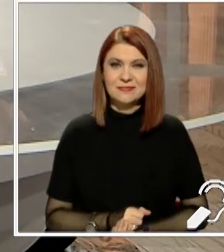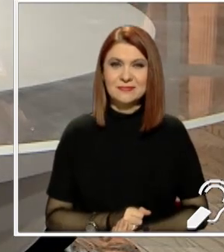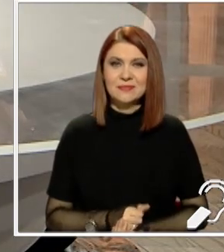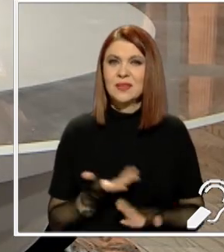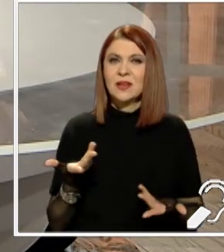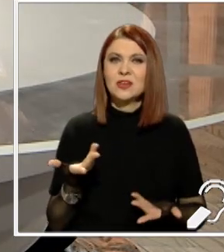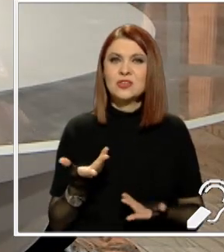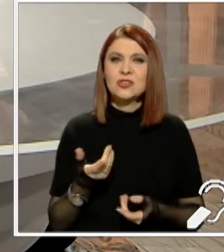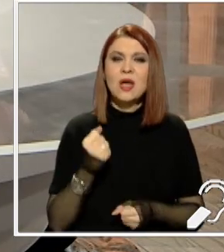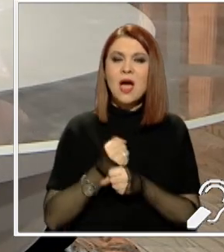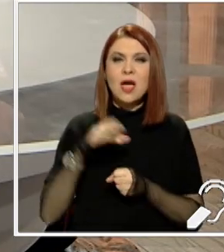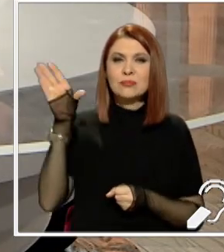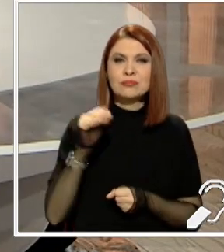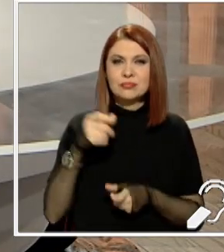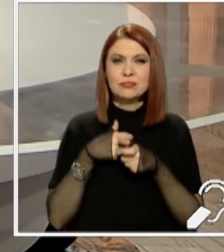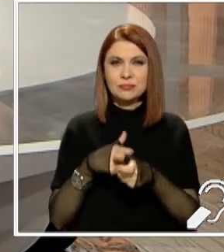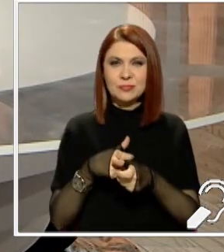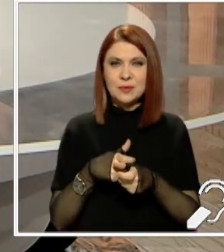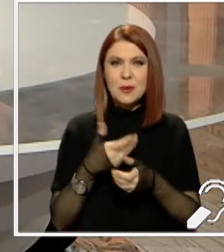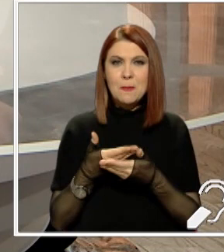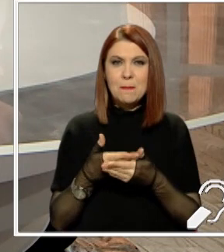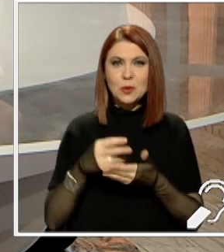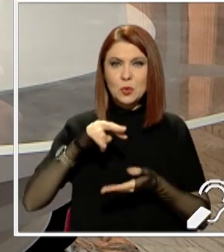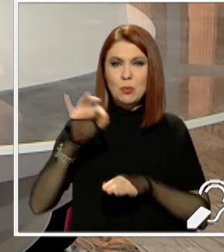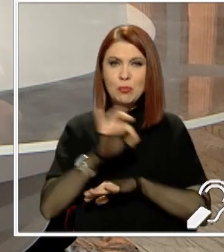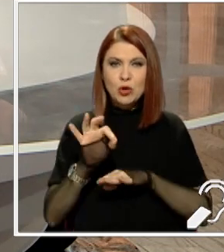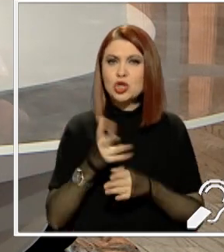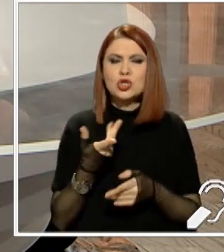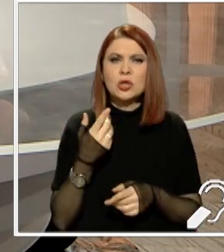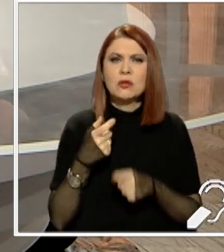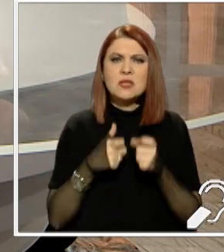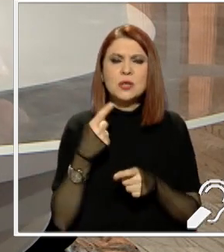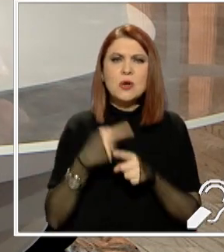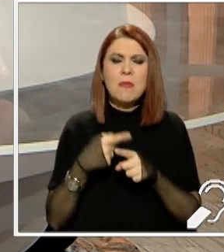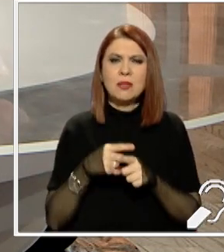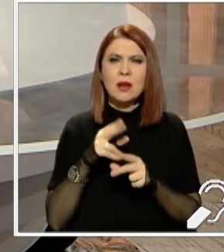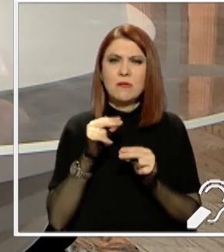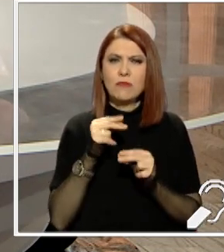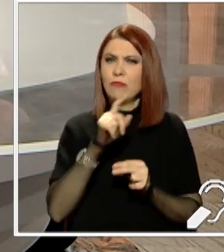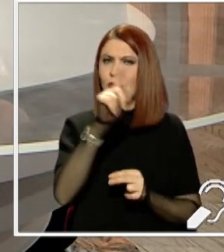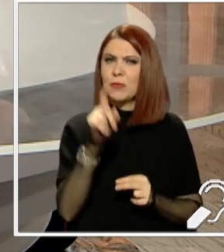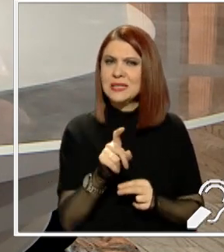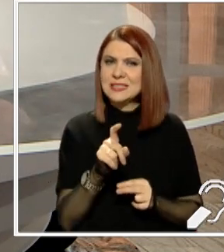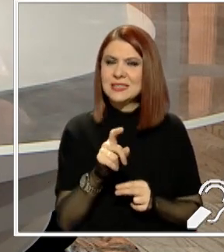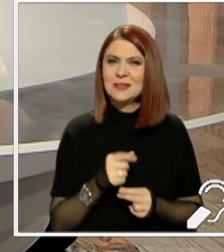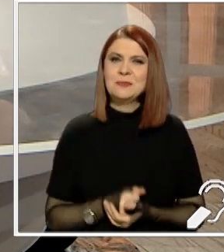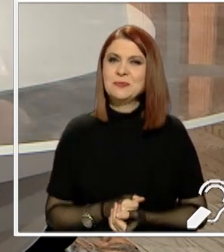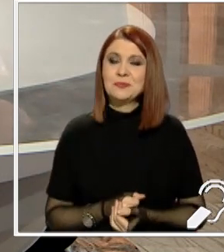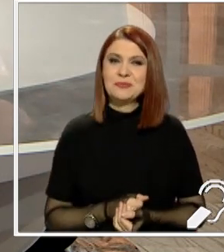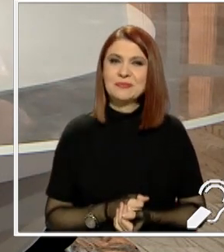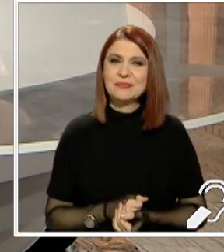What did we record for our project? Și despre ce material discografic e vorba? And what is it about?